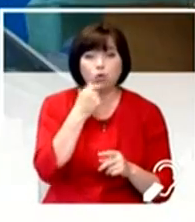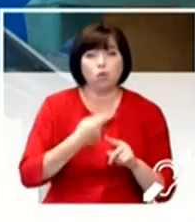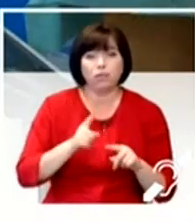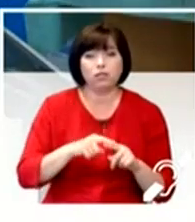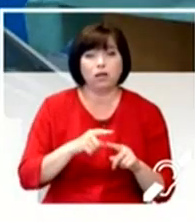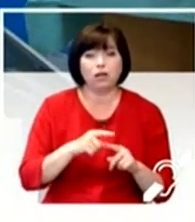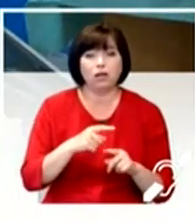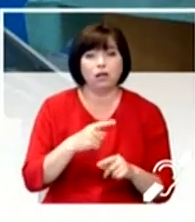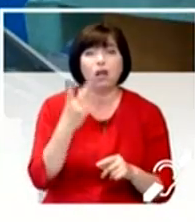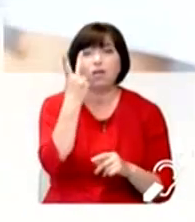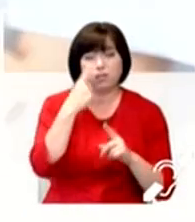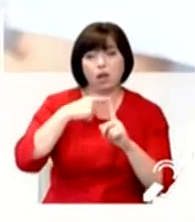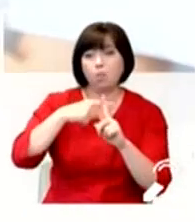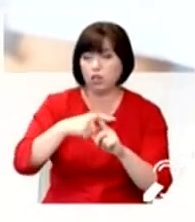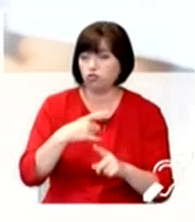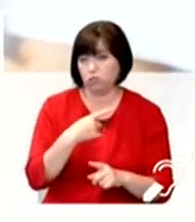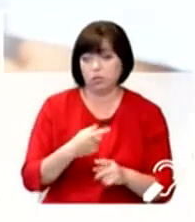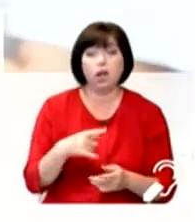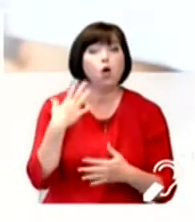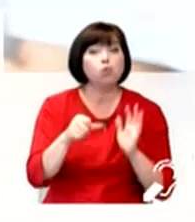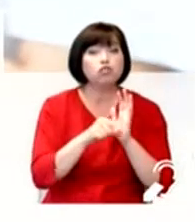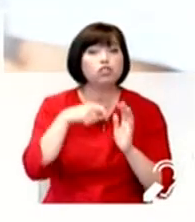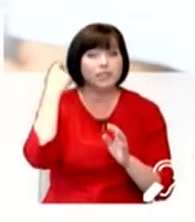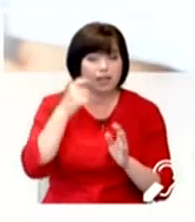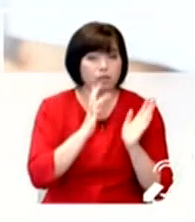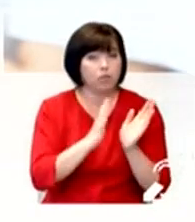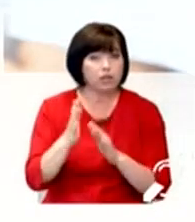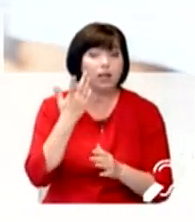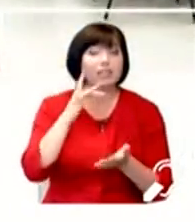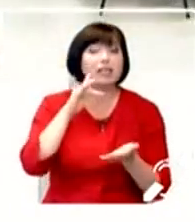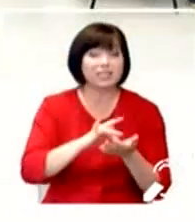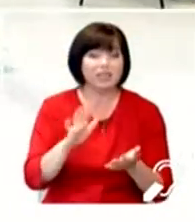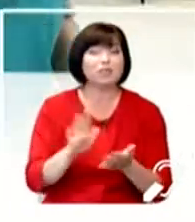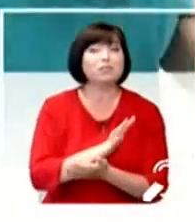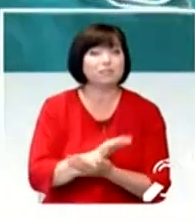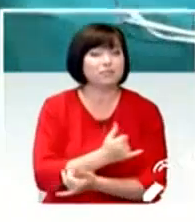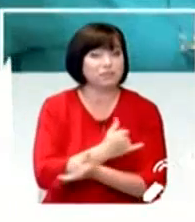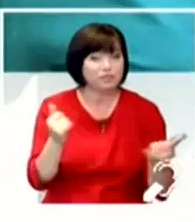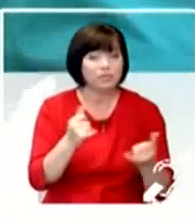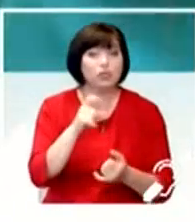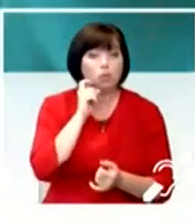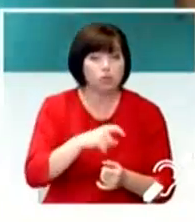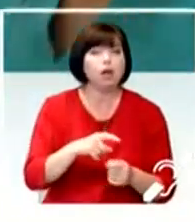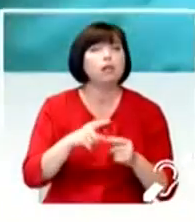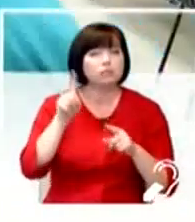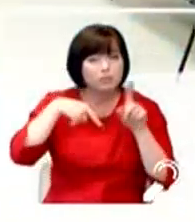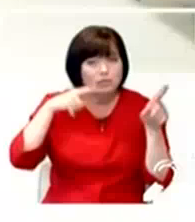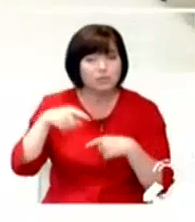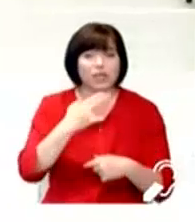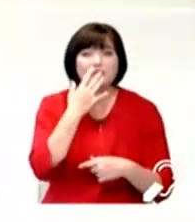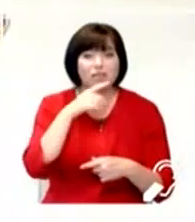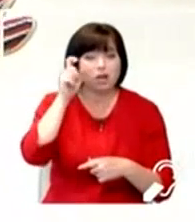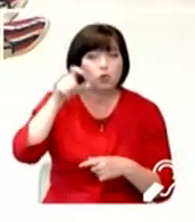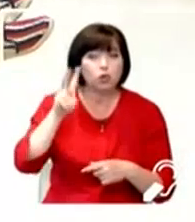aceasta care este a doua pozitivă e pentru al șaselea an când centrul de calitate pentru refugiați mobilizează cetățenii străini